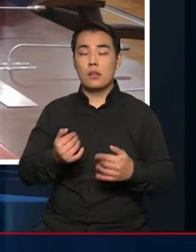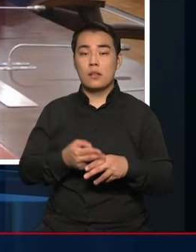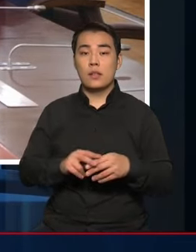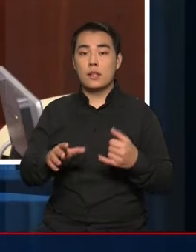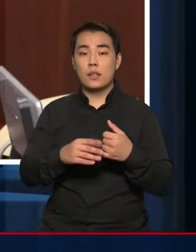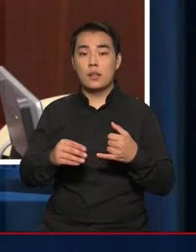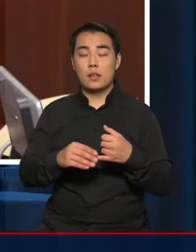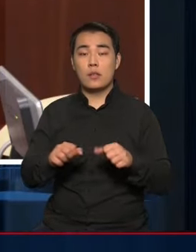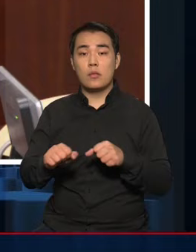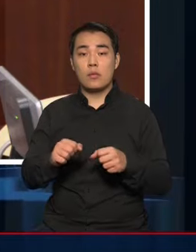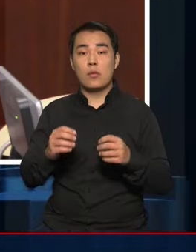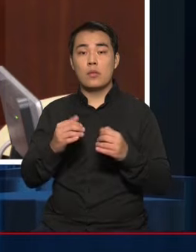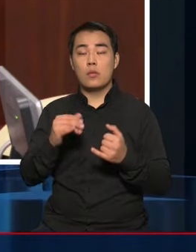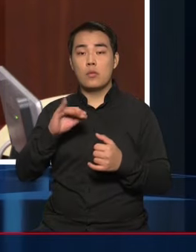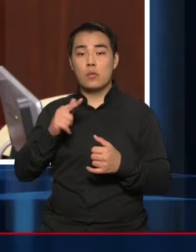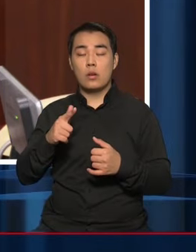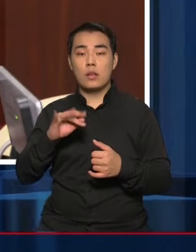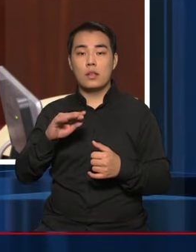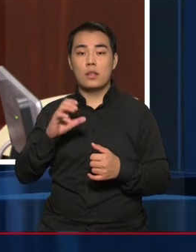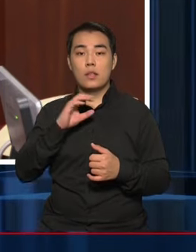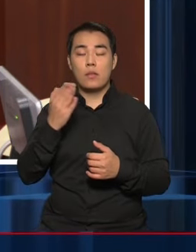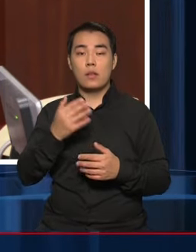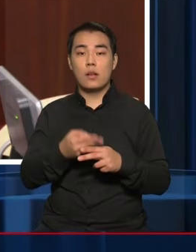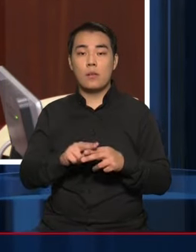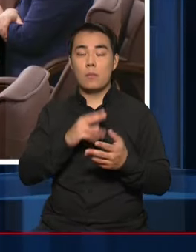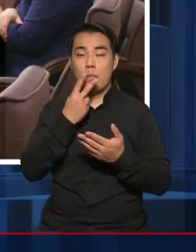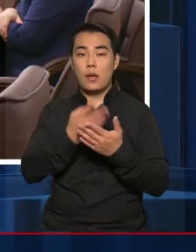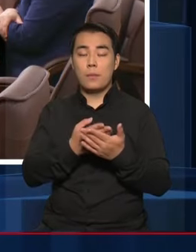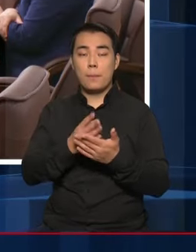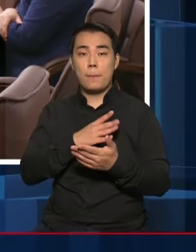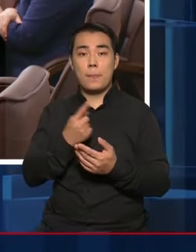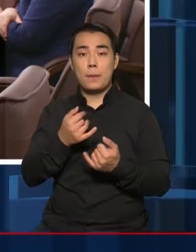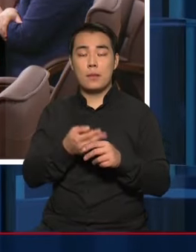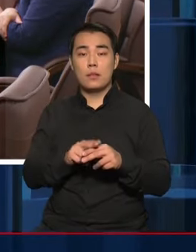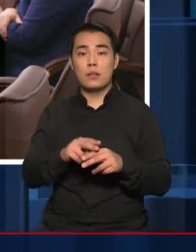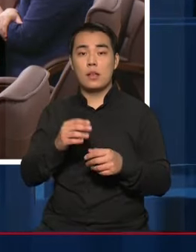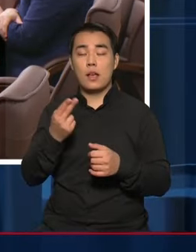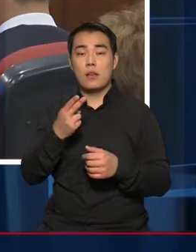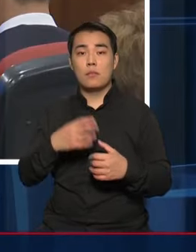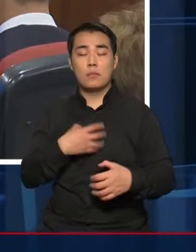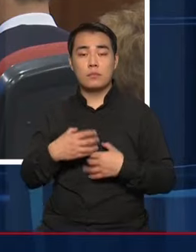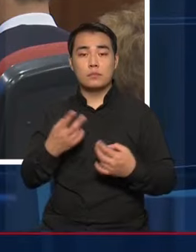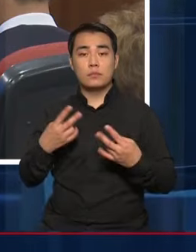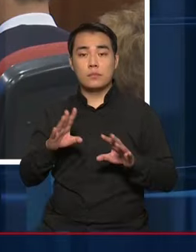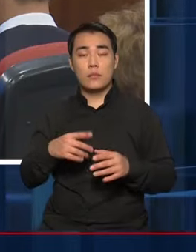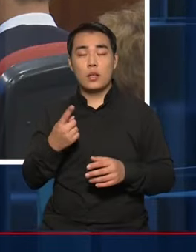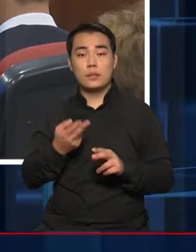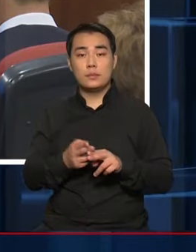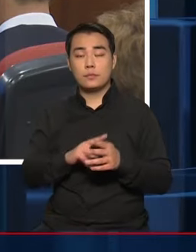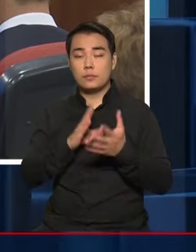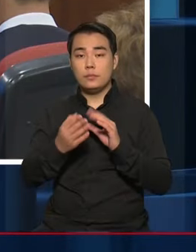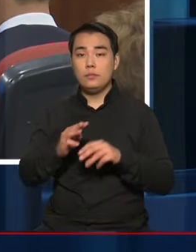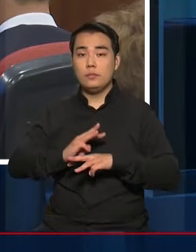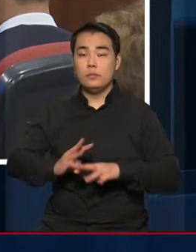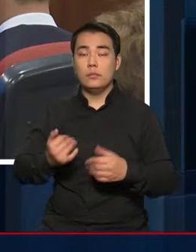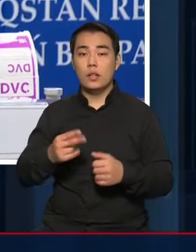жерасты дүмпулері оңтүстіктен солтүстікке бағытталғанымен түсіндірді. Алайда елордалықтарға алаңдауға еш негіз жоқ. Сонымен қатар